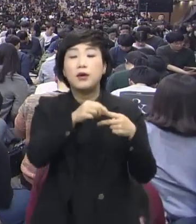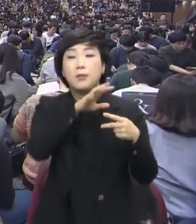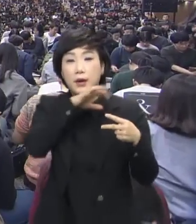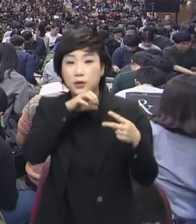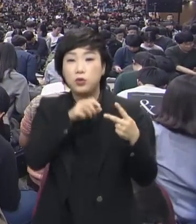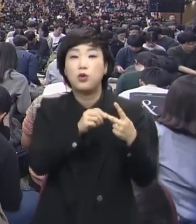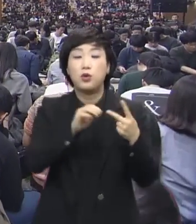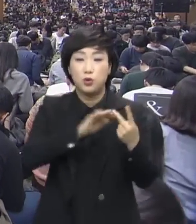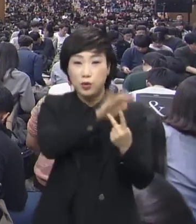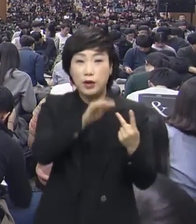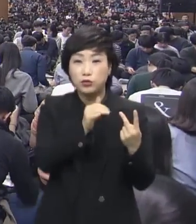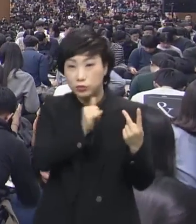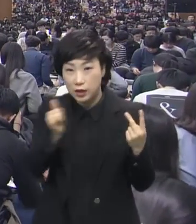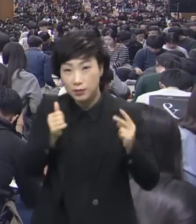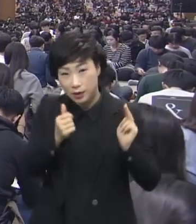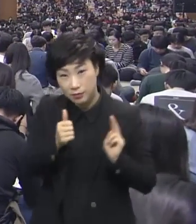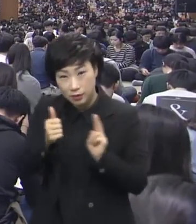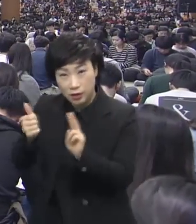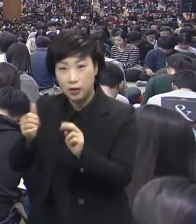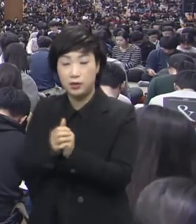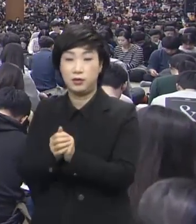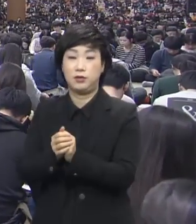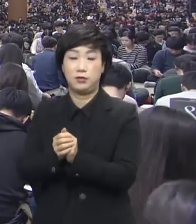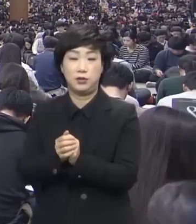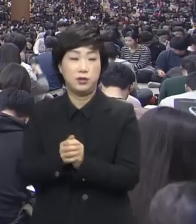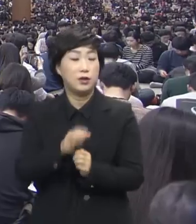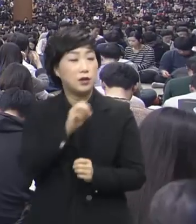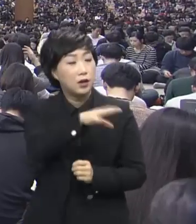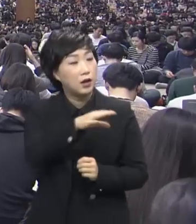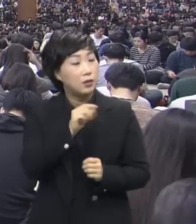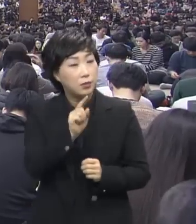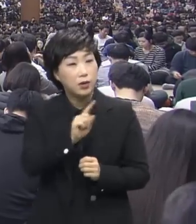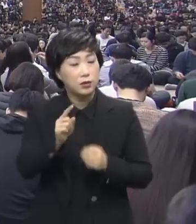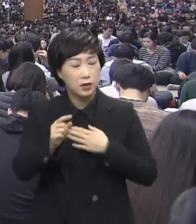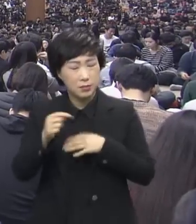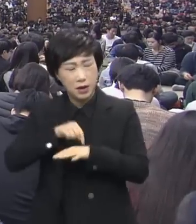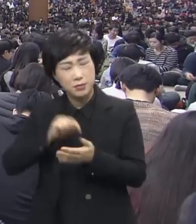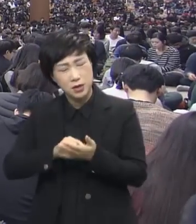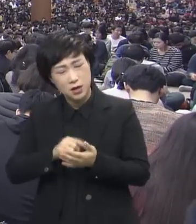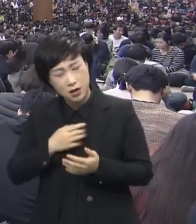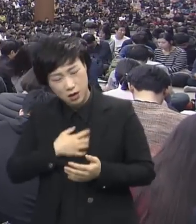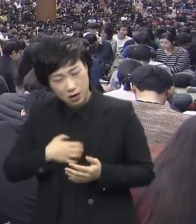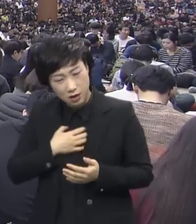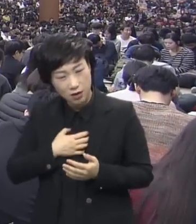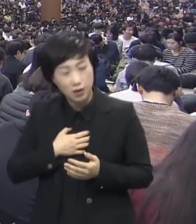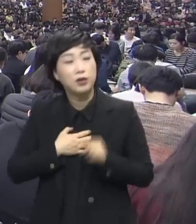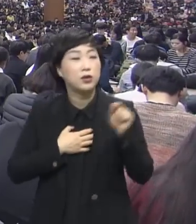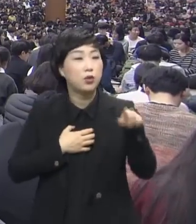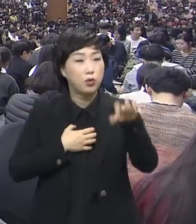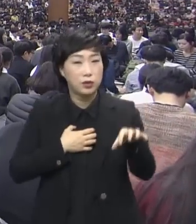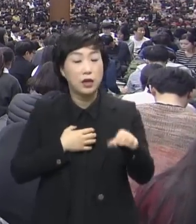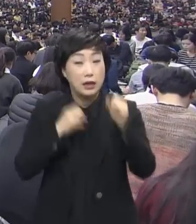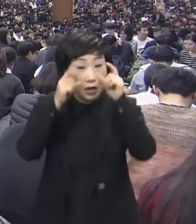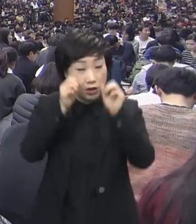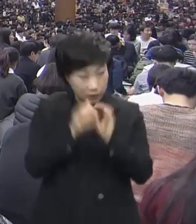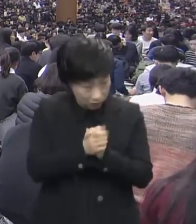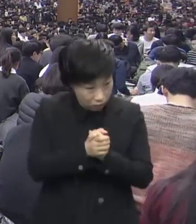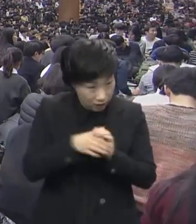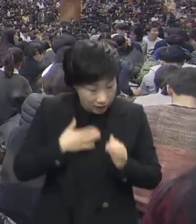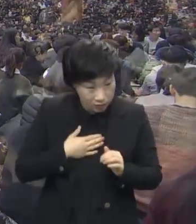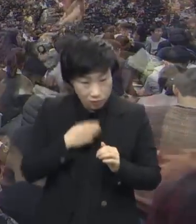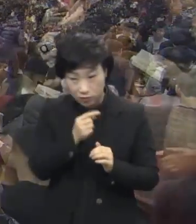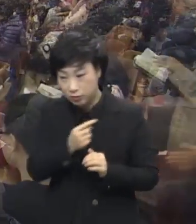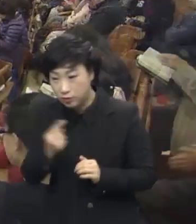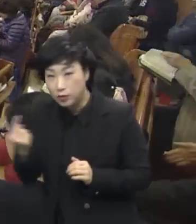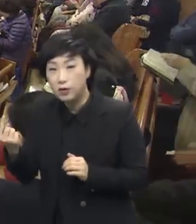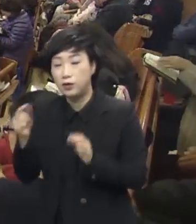말씀하시되 내 마음이 심히 고민하여 죽게 되었으니 너희는 여기 머물러 나와 함께 깨어 있으라 하시고 조금 나아가서